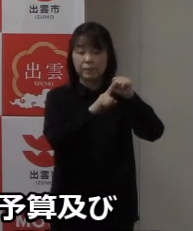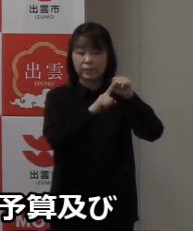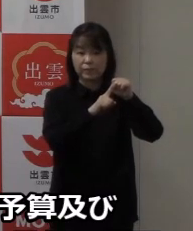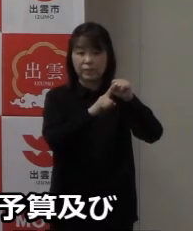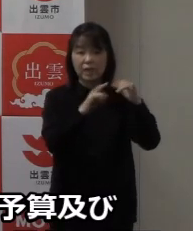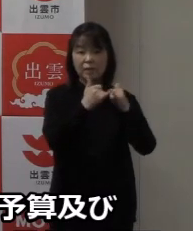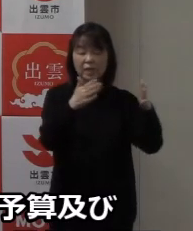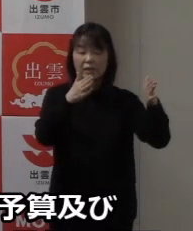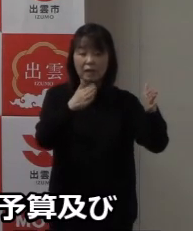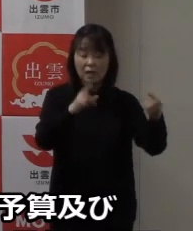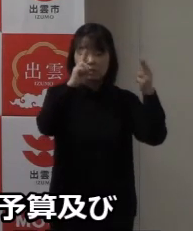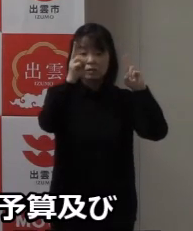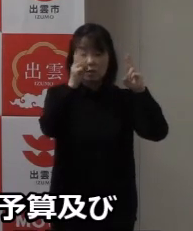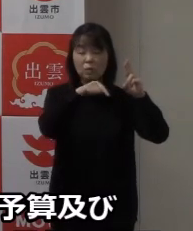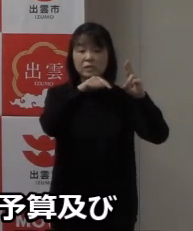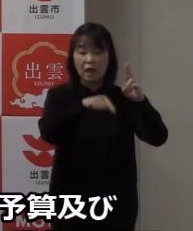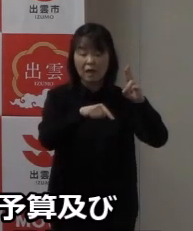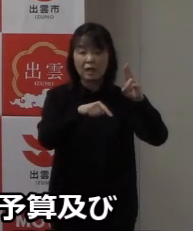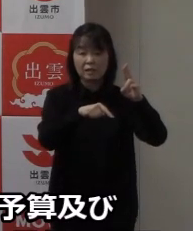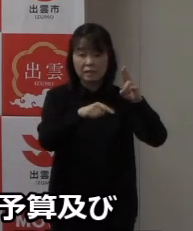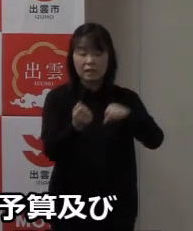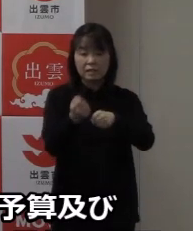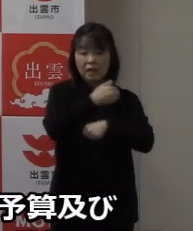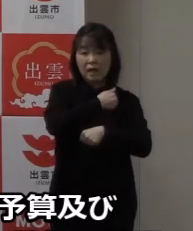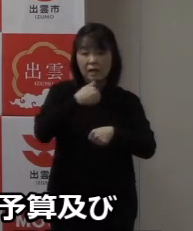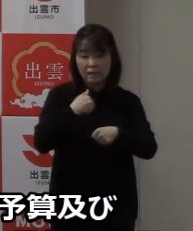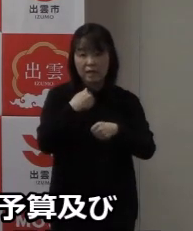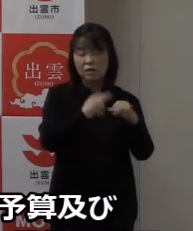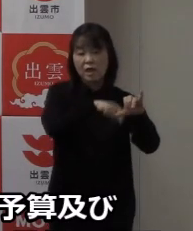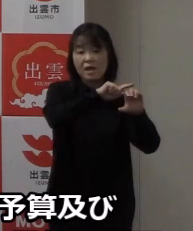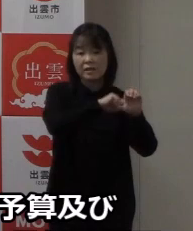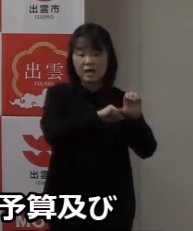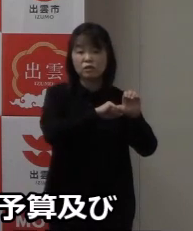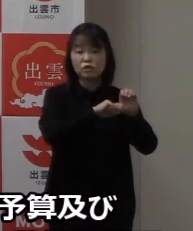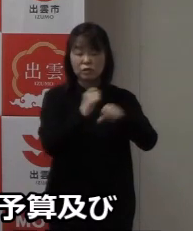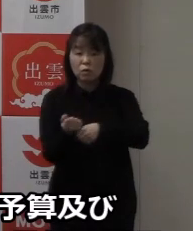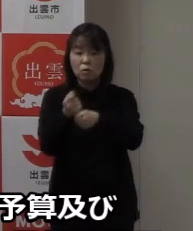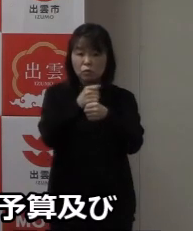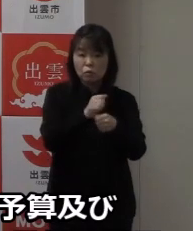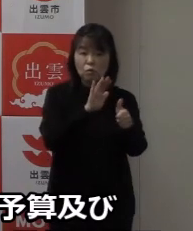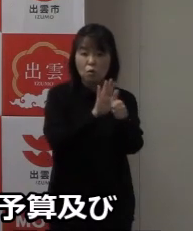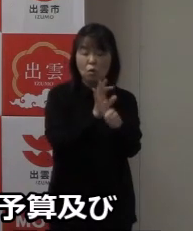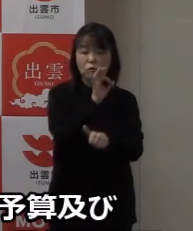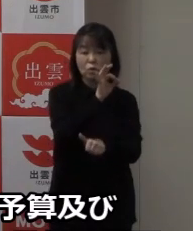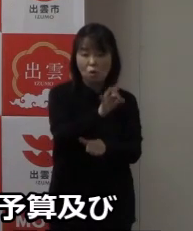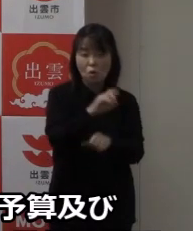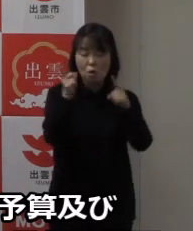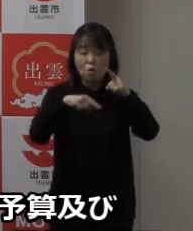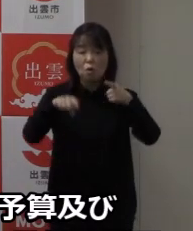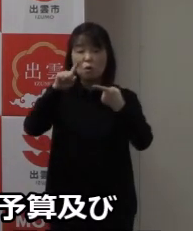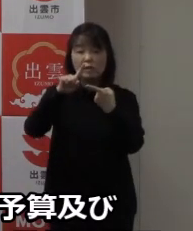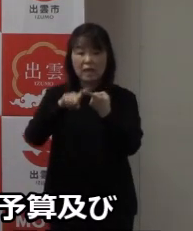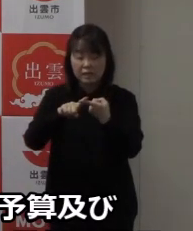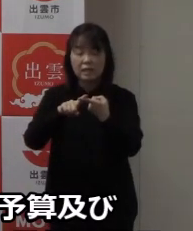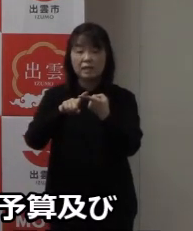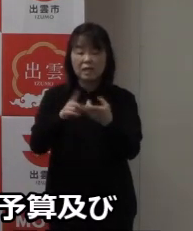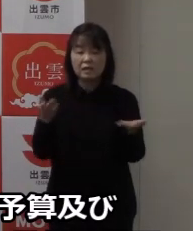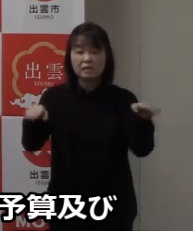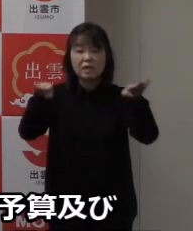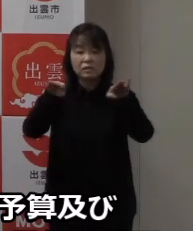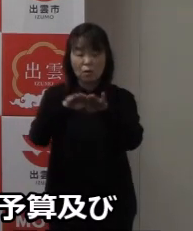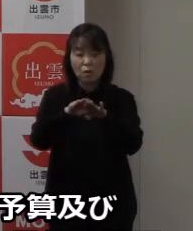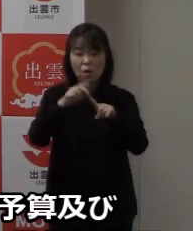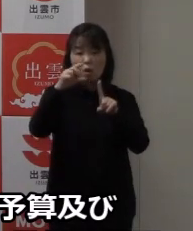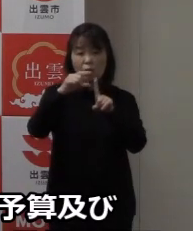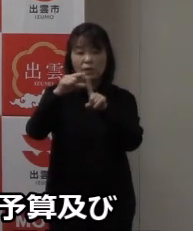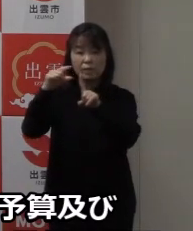民間事業者への再生可能エネルギー設備等の導入補助、また公共施設への PPA 事業を活用した